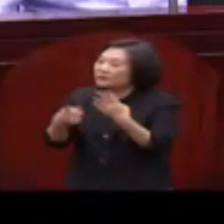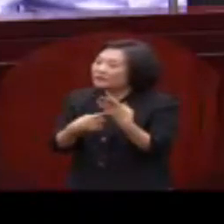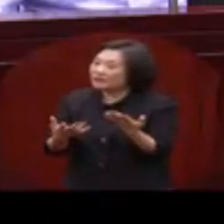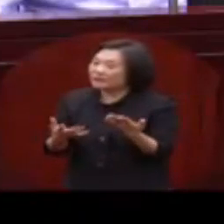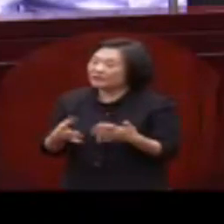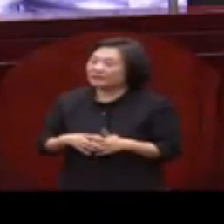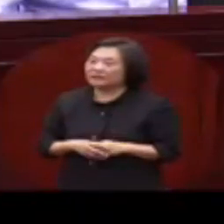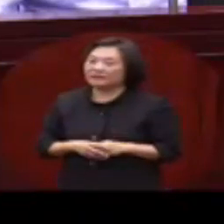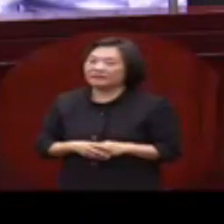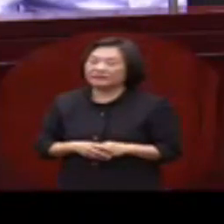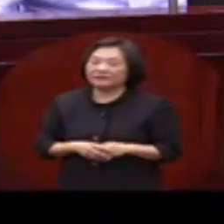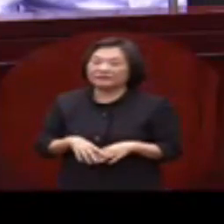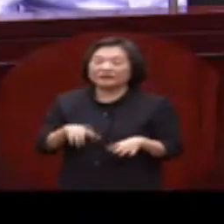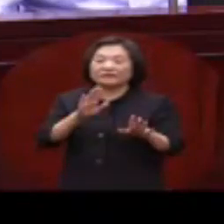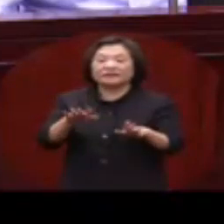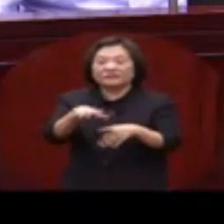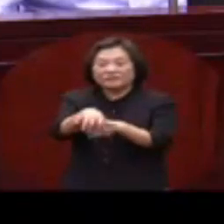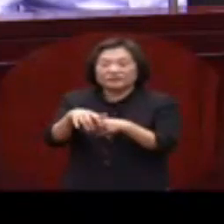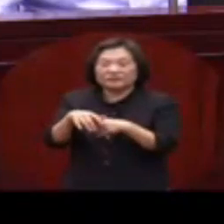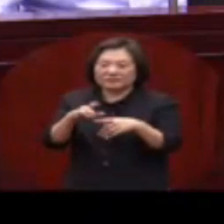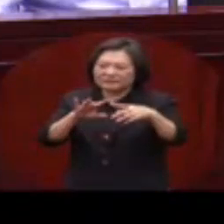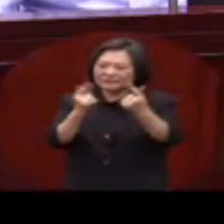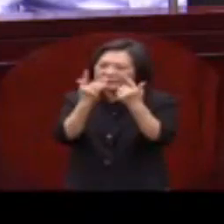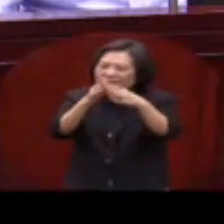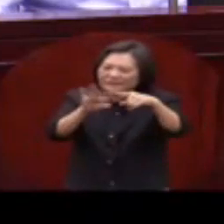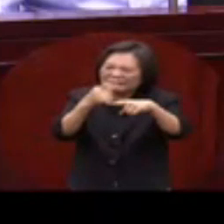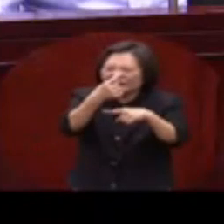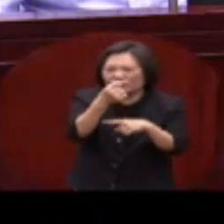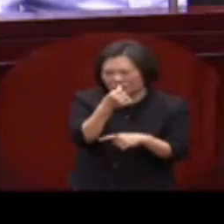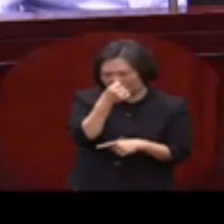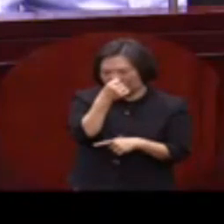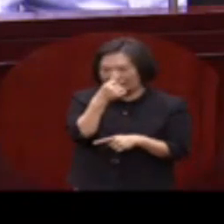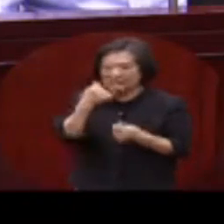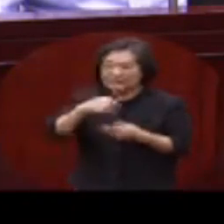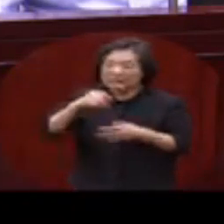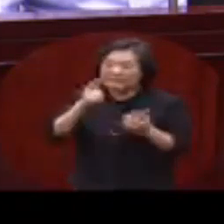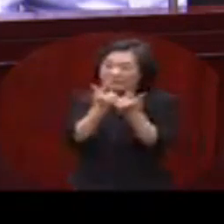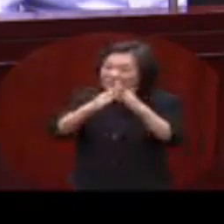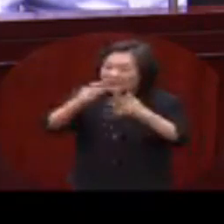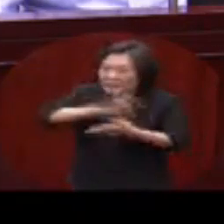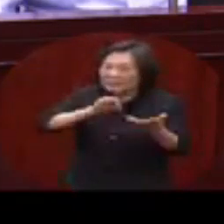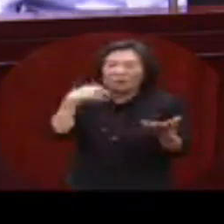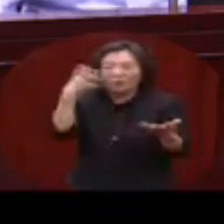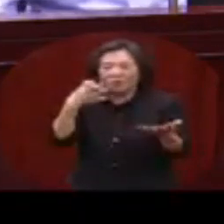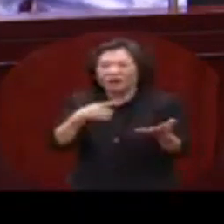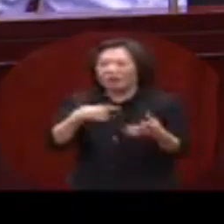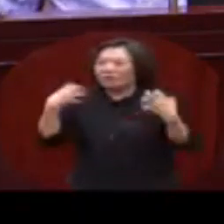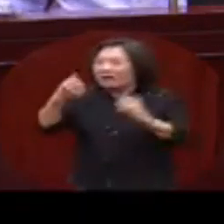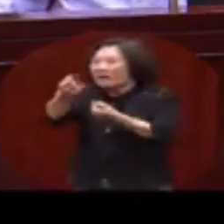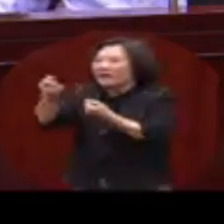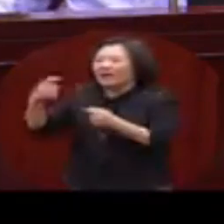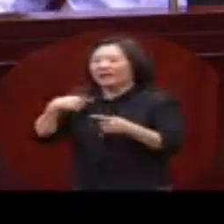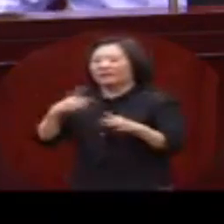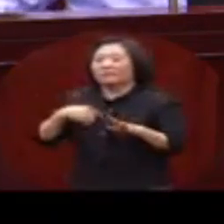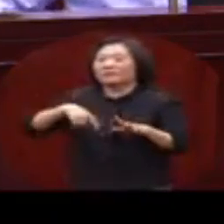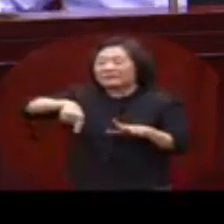北市 GDP 农渔业加起来不到 1%， 所以台北市去卖水果是没有用，我们大概还是要出去外面招商。所以我们这次去那个